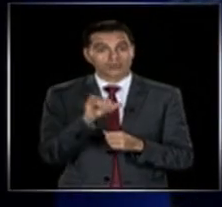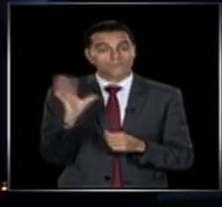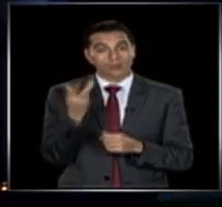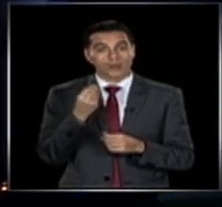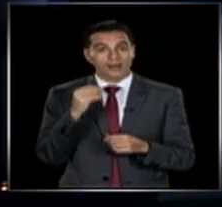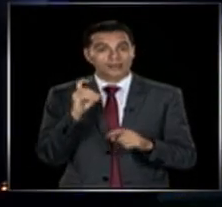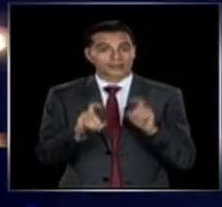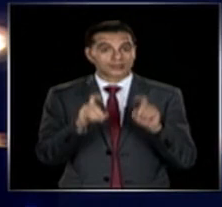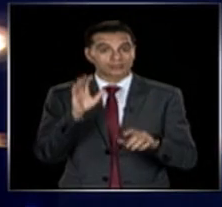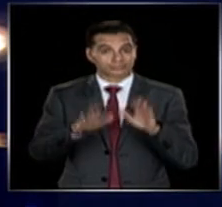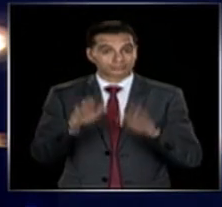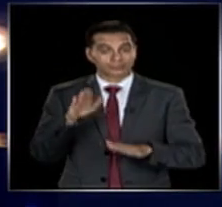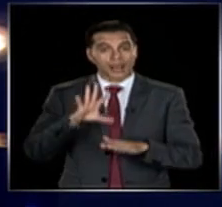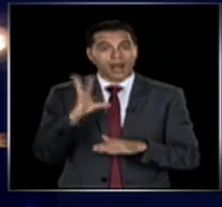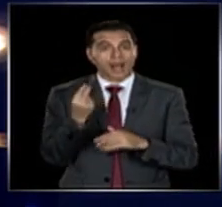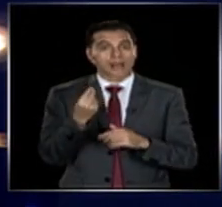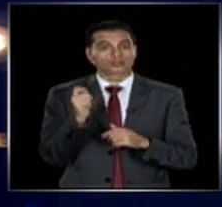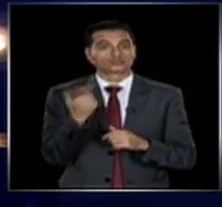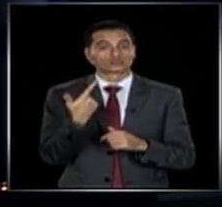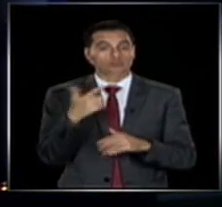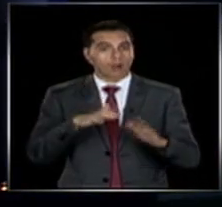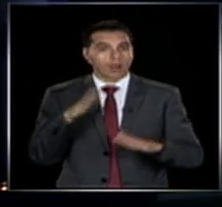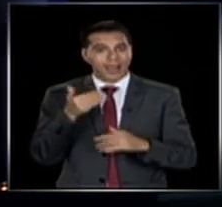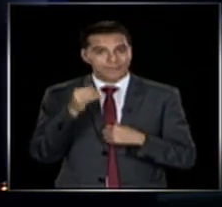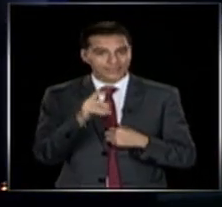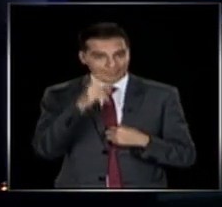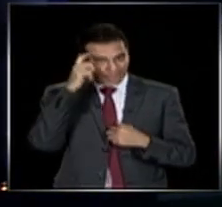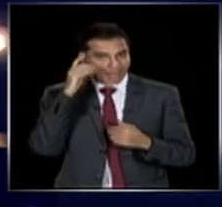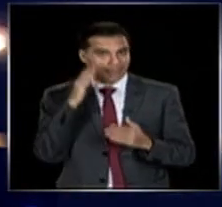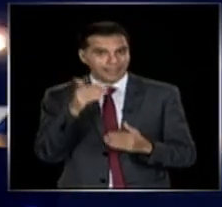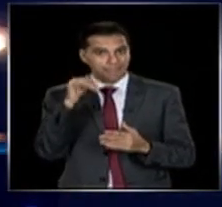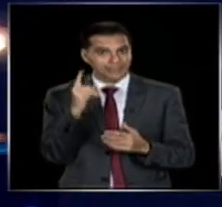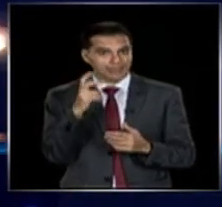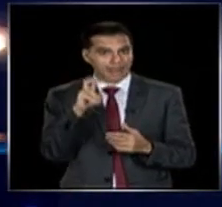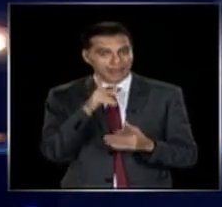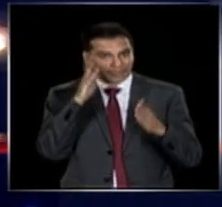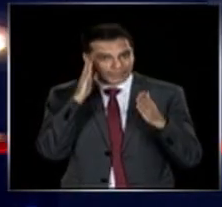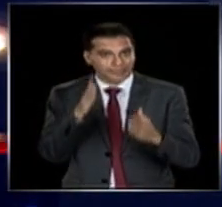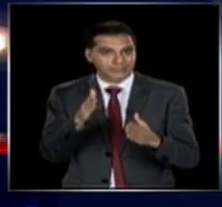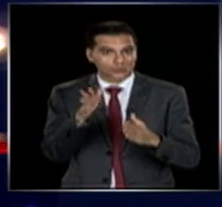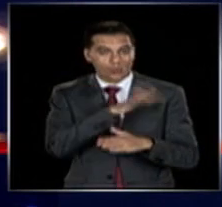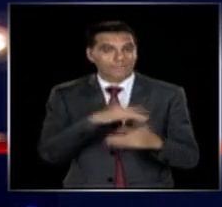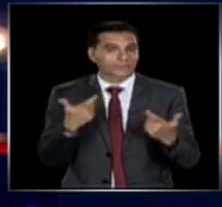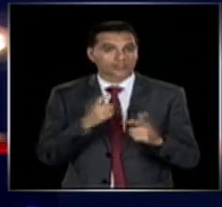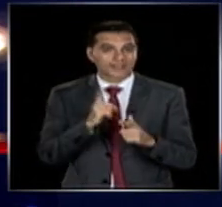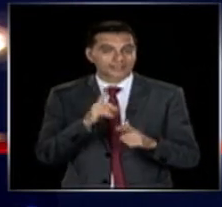أسئلتنا هتعتمد على السرعة يا أميرة. أيوة بالظبط كده، محدش هيستنى حد.